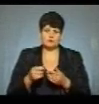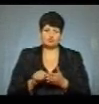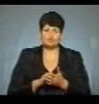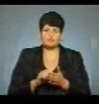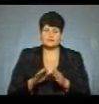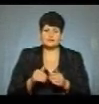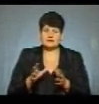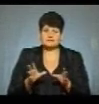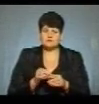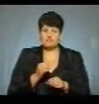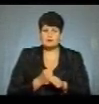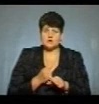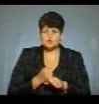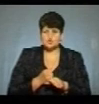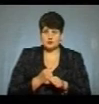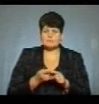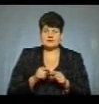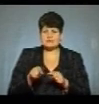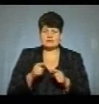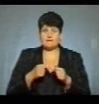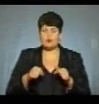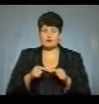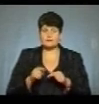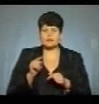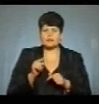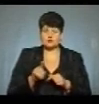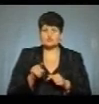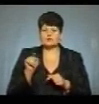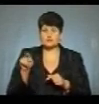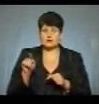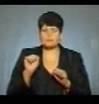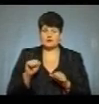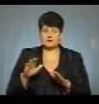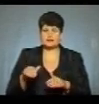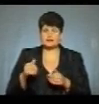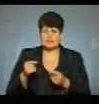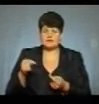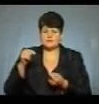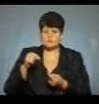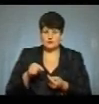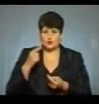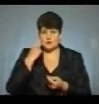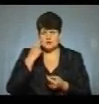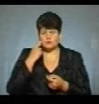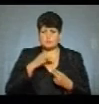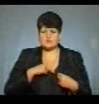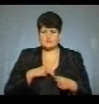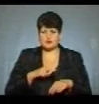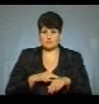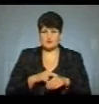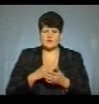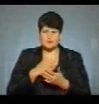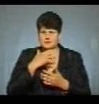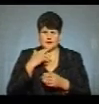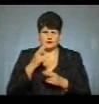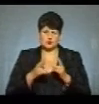документацію, співпрацюємо з цими органами для того, щоб вони могли дати відповідну оцінку працівникам поліції. Бо багато є скарг